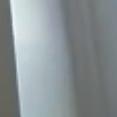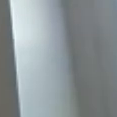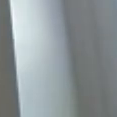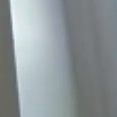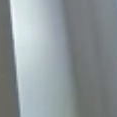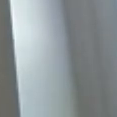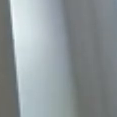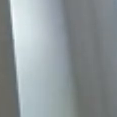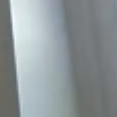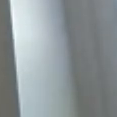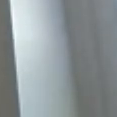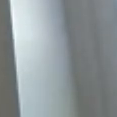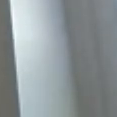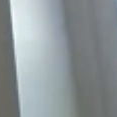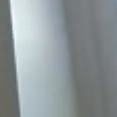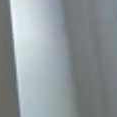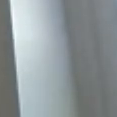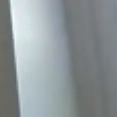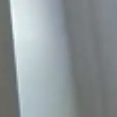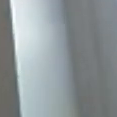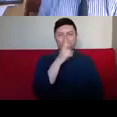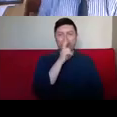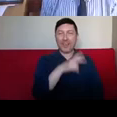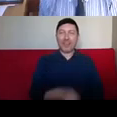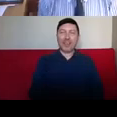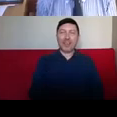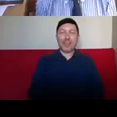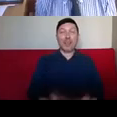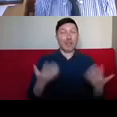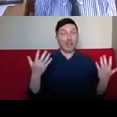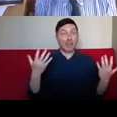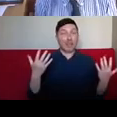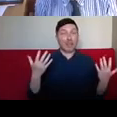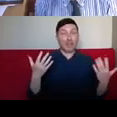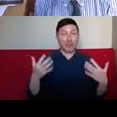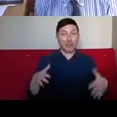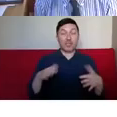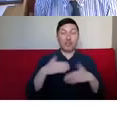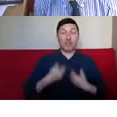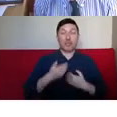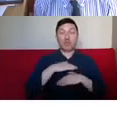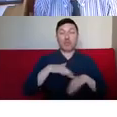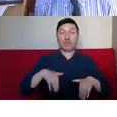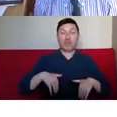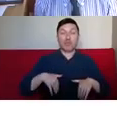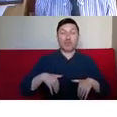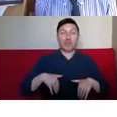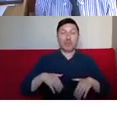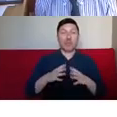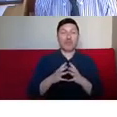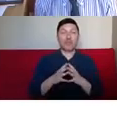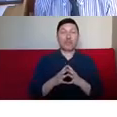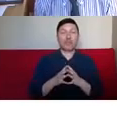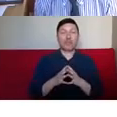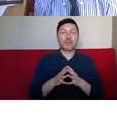quite funny situation. So we are at the end. Really, it has been 2 hours full